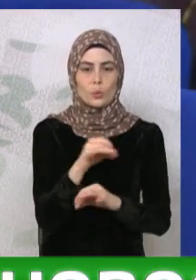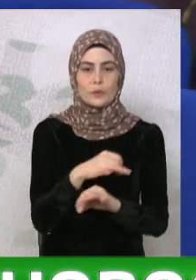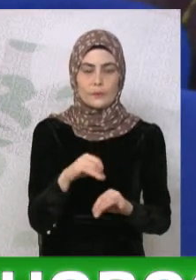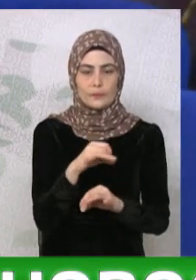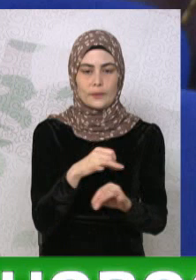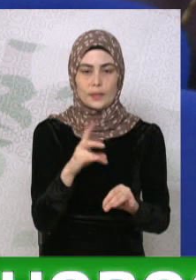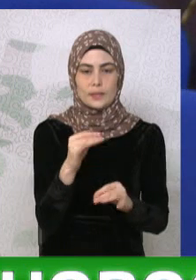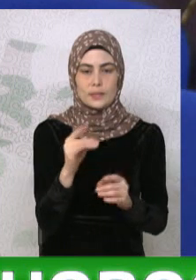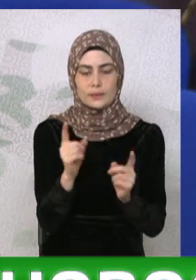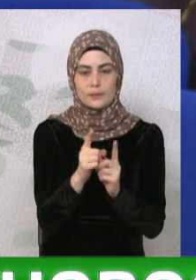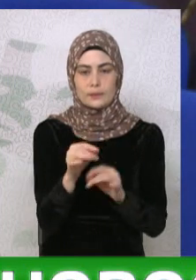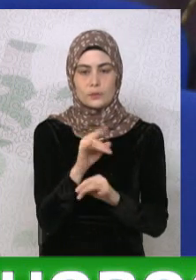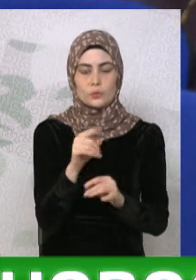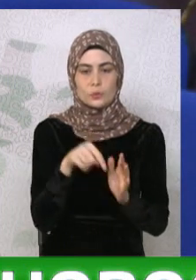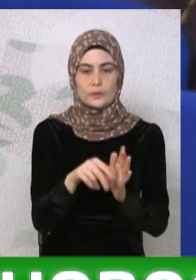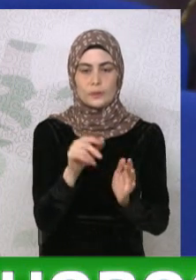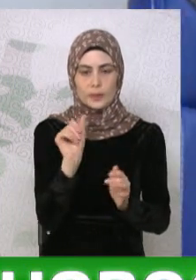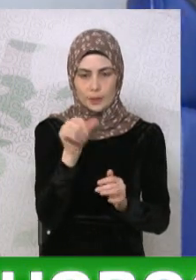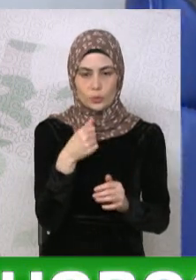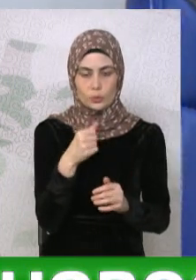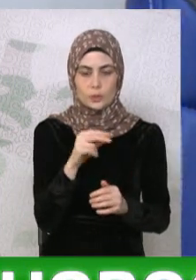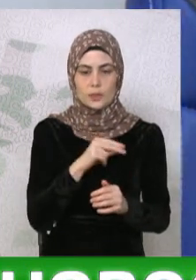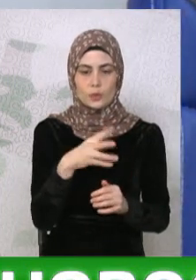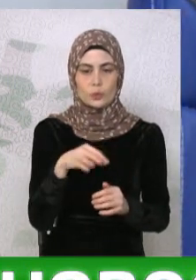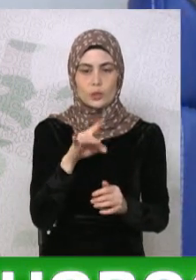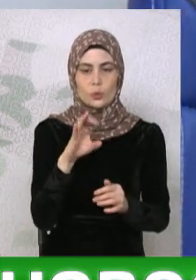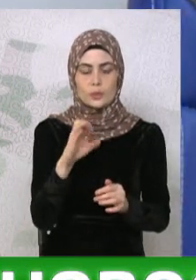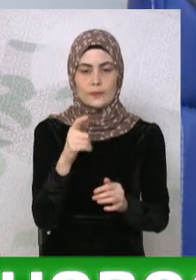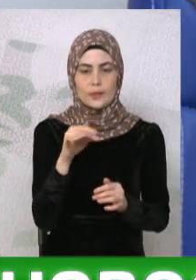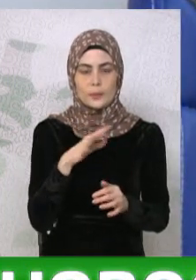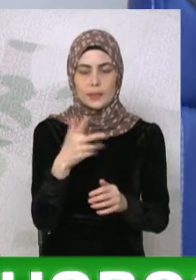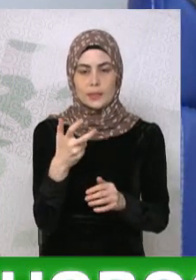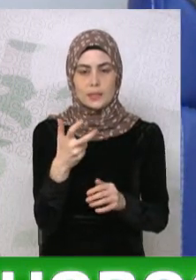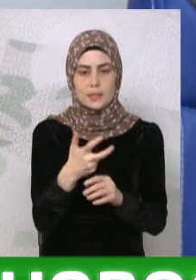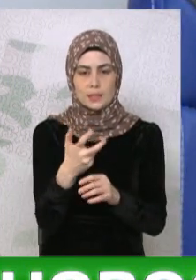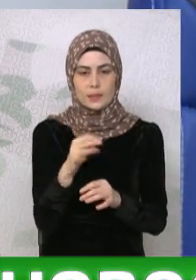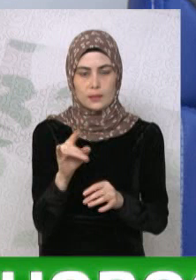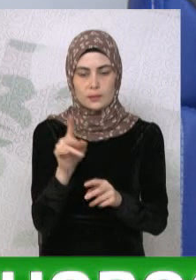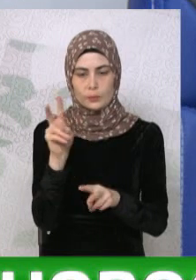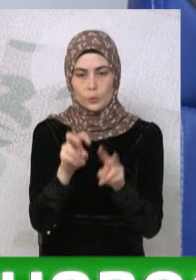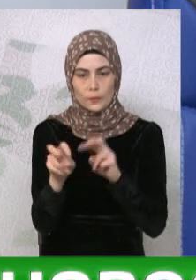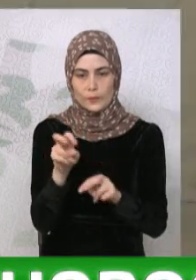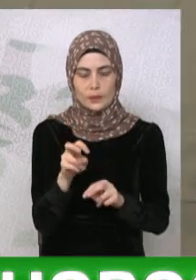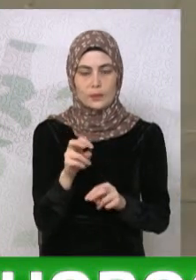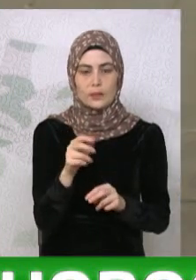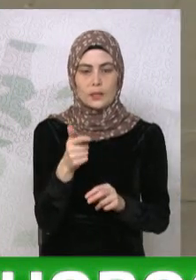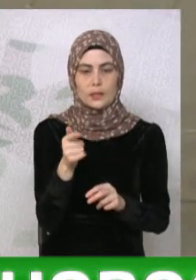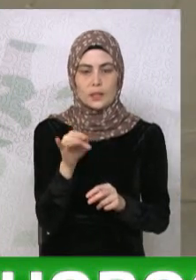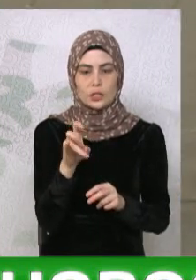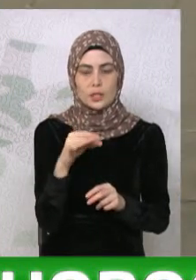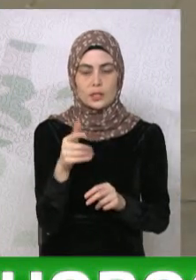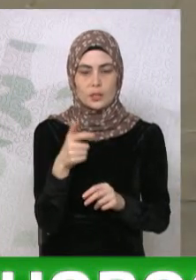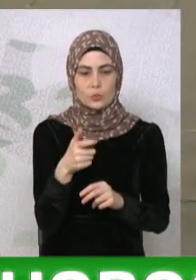что в текущем году сотрудниками Росгвардии проведено 2300 проверок соблюдения владельцами гражданского оружия условий его